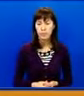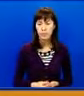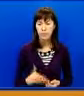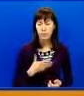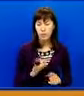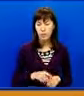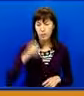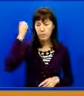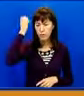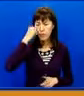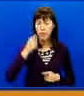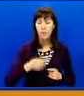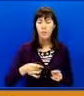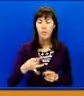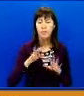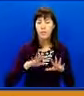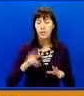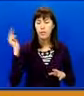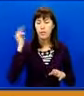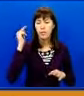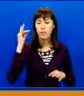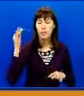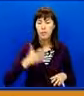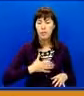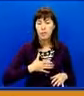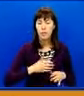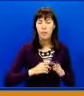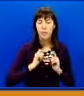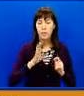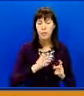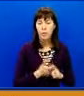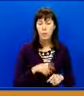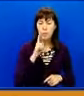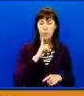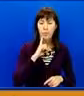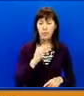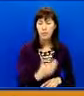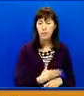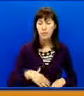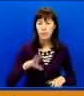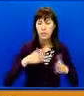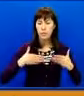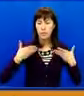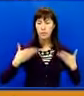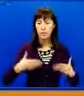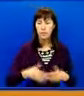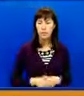Я очень благодарна руководству района, вместе с учителями и нас наградили. Это очень приятно. Хочу всех поздравить с Днем